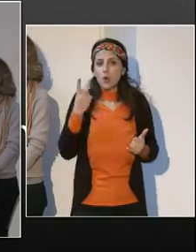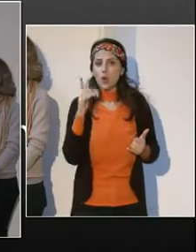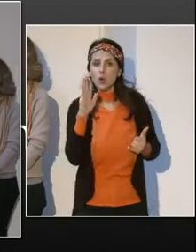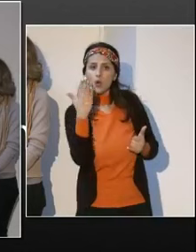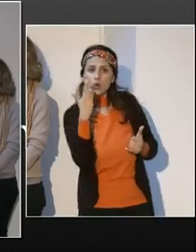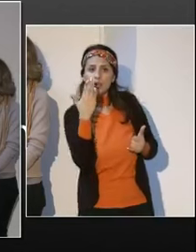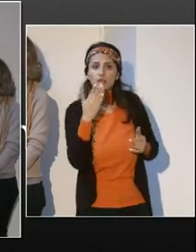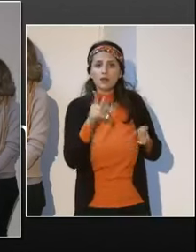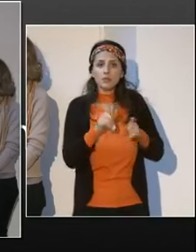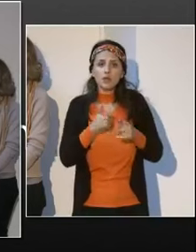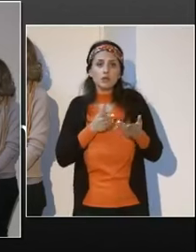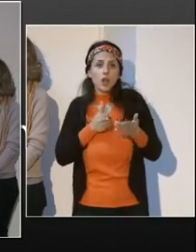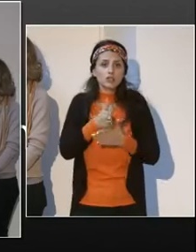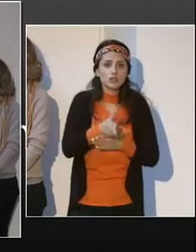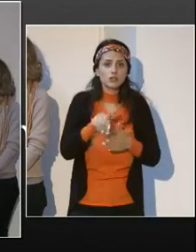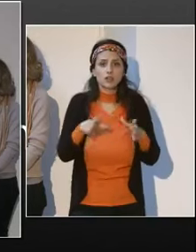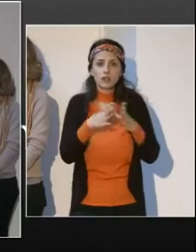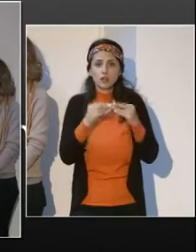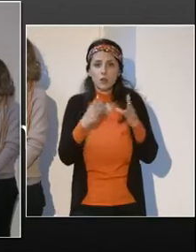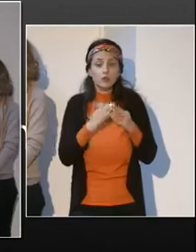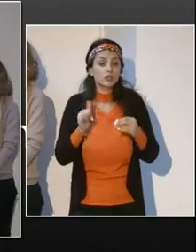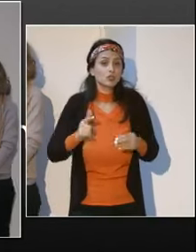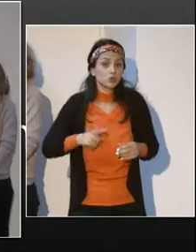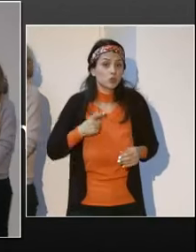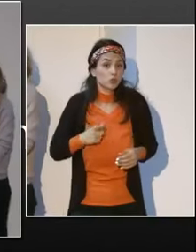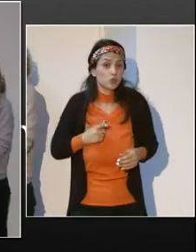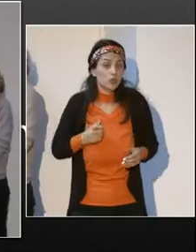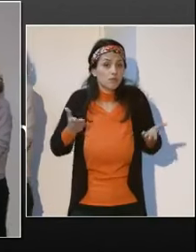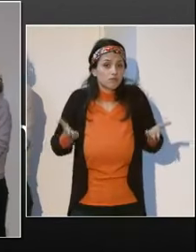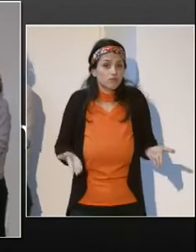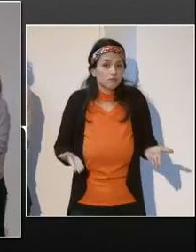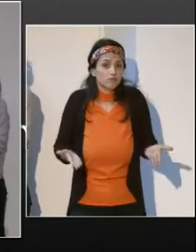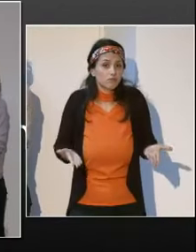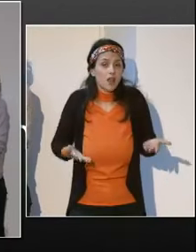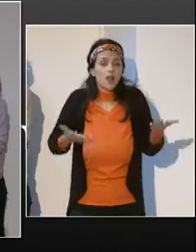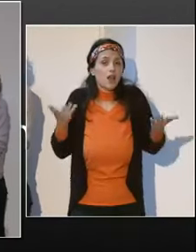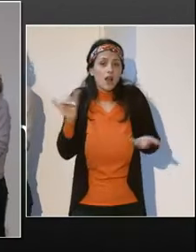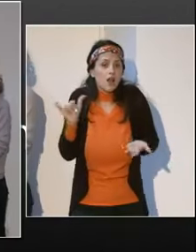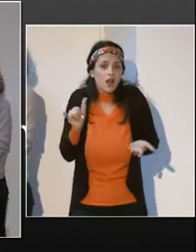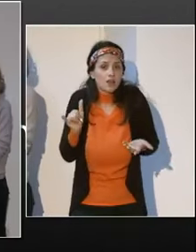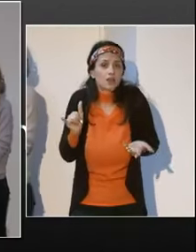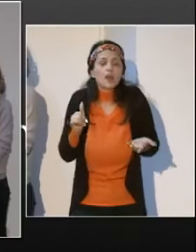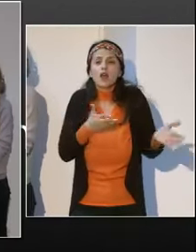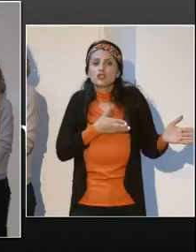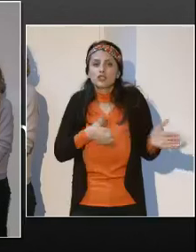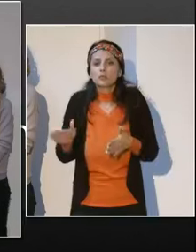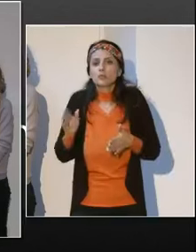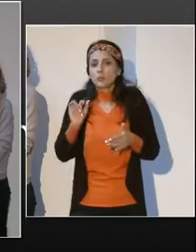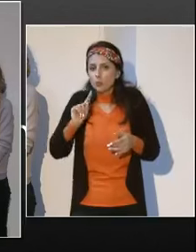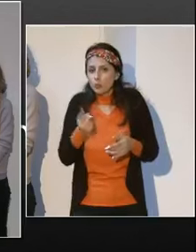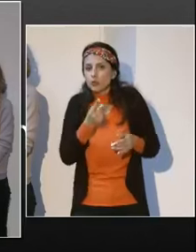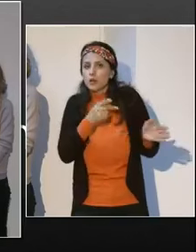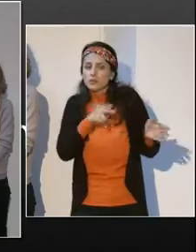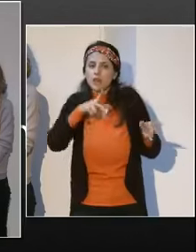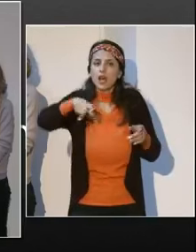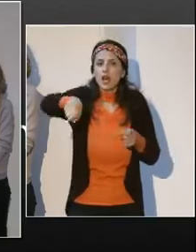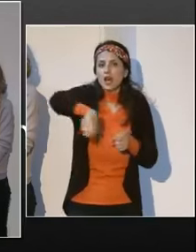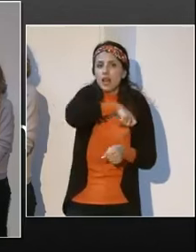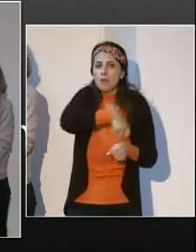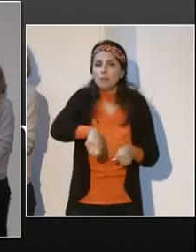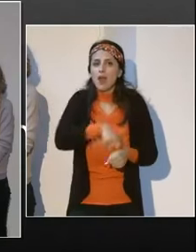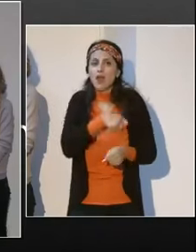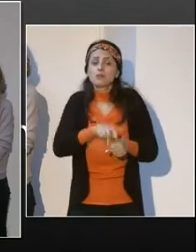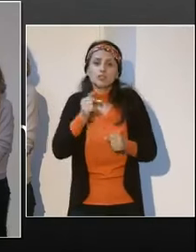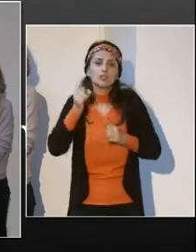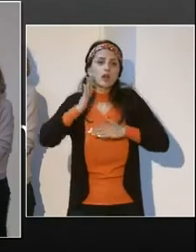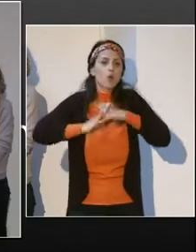accesibili zări în România și suntem în acel moment de la care putem începe să reparăm și